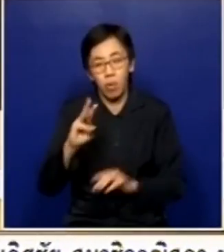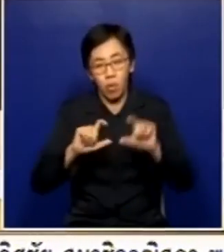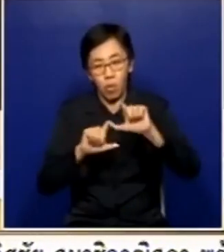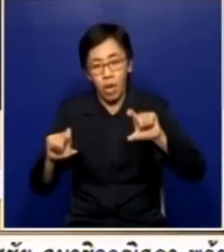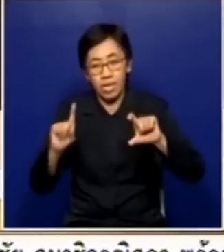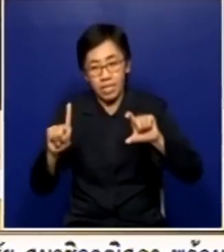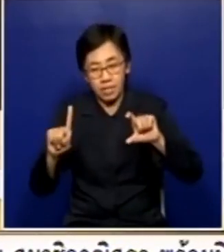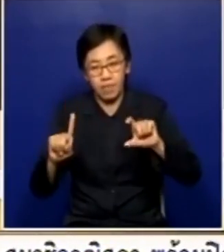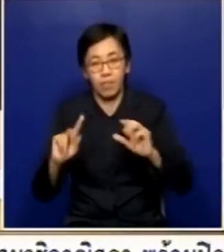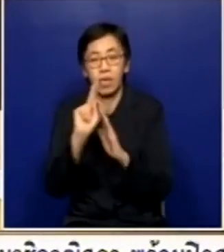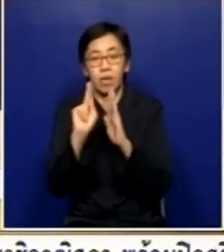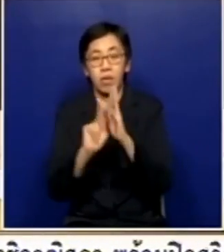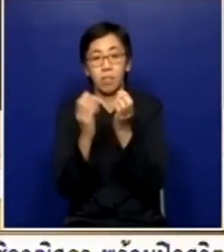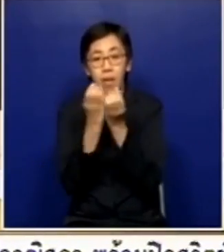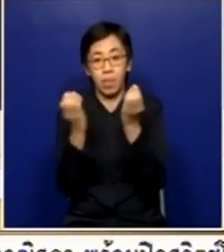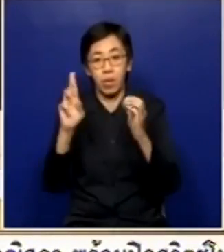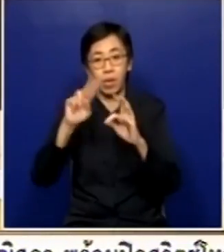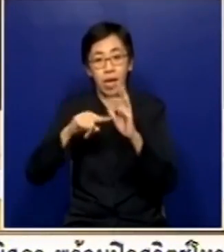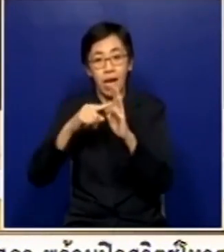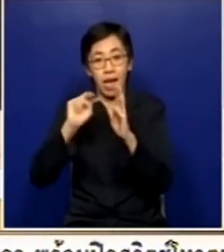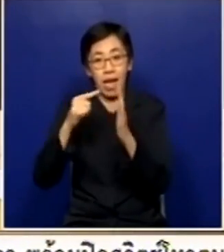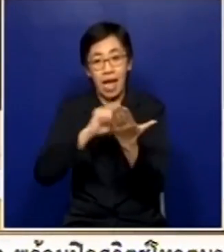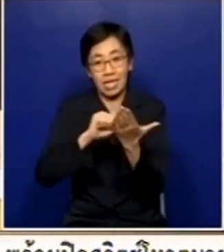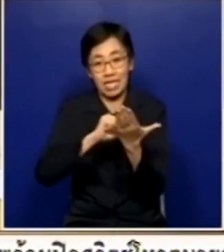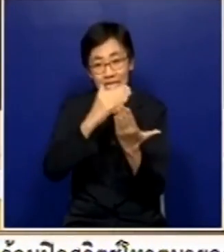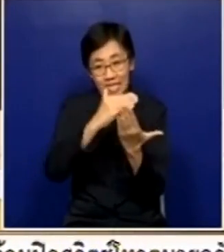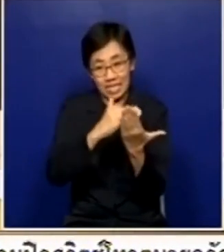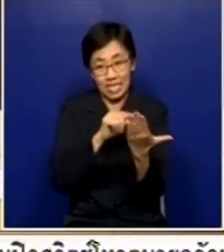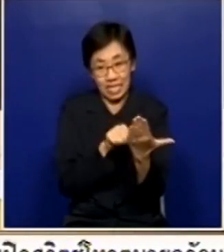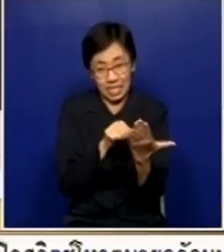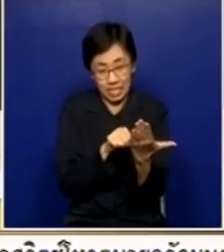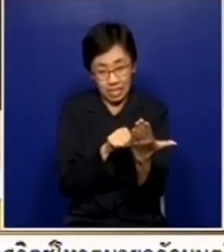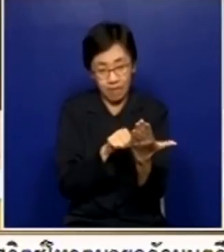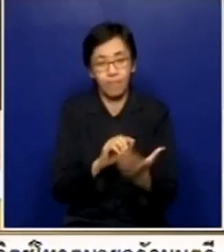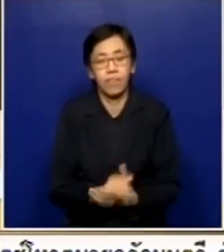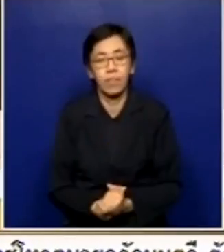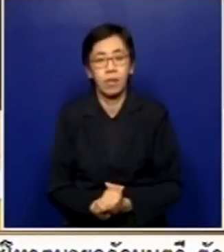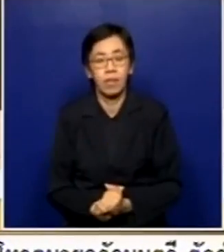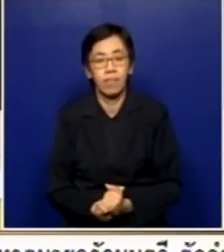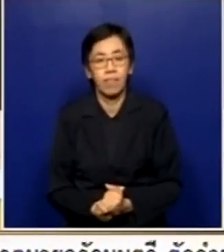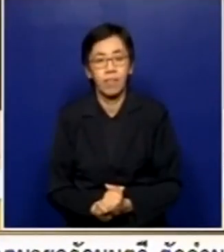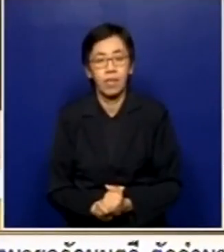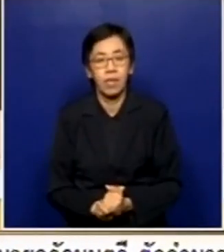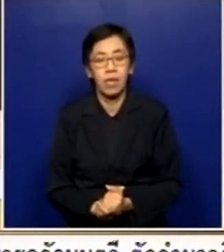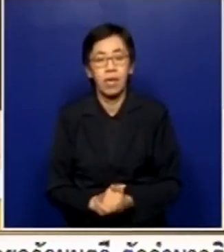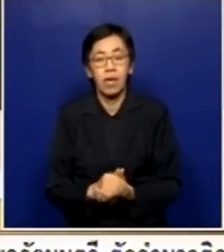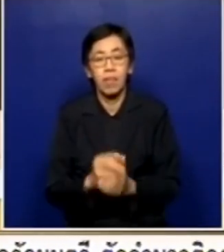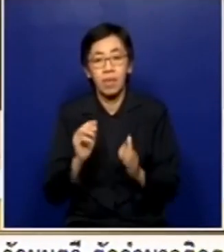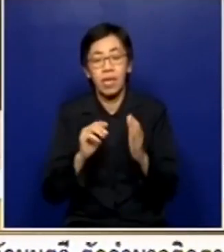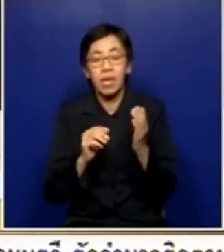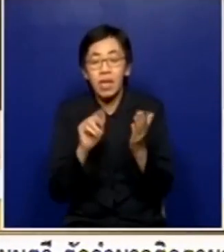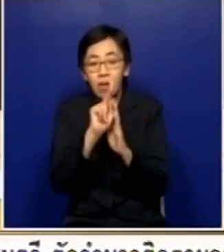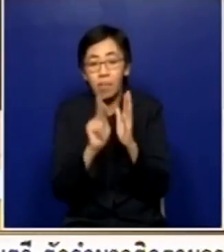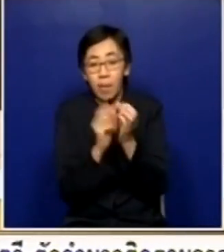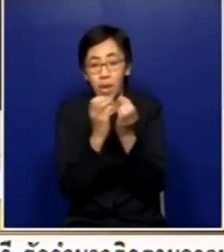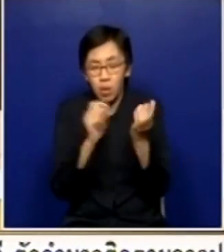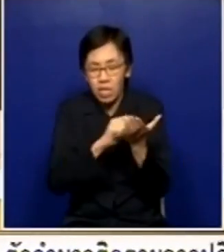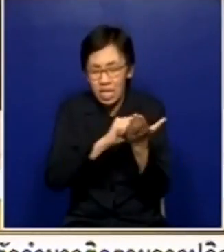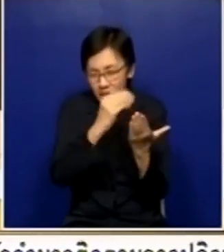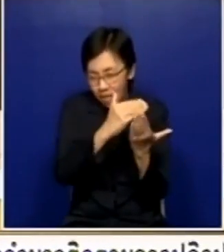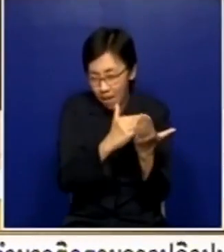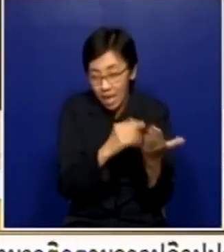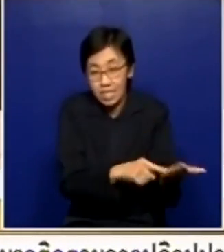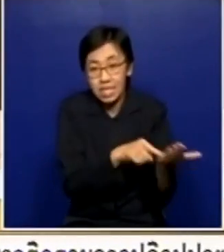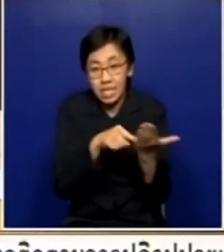ล่างรถยนต์ขอแก้ไขเพิ่มเติมที่ประชาชนผู้มีสิทธิ์เลือกตั้งเข้าที่เสนอ